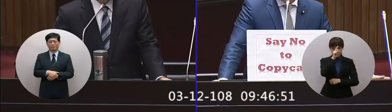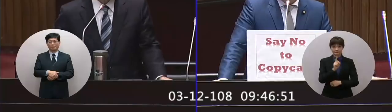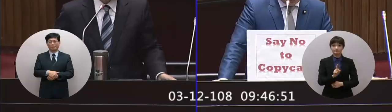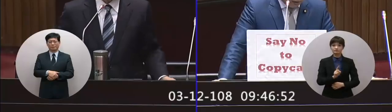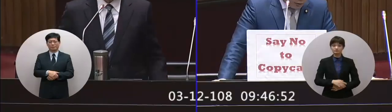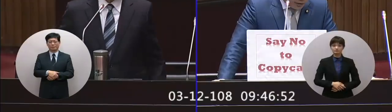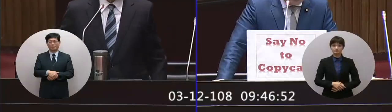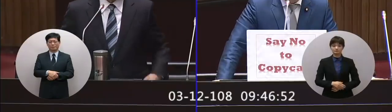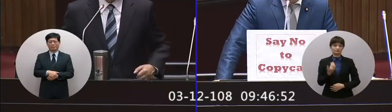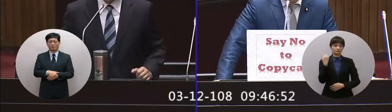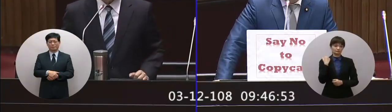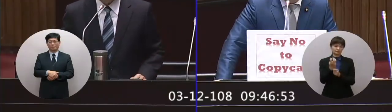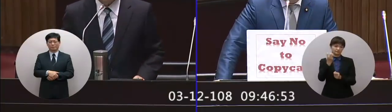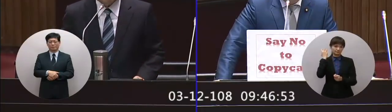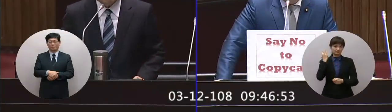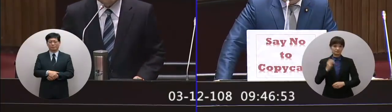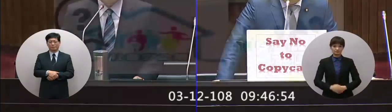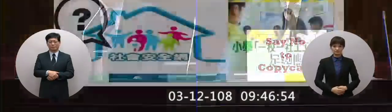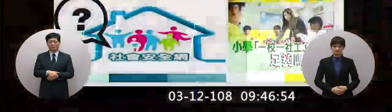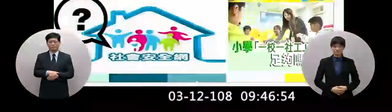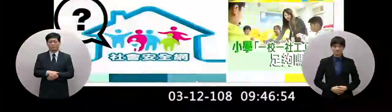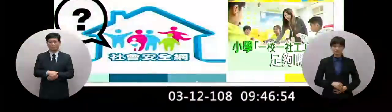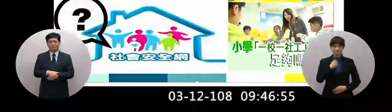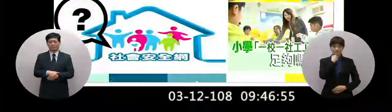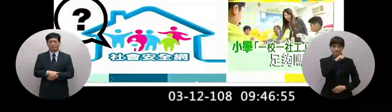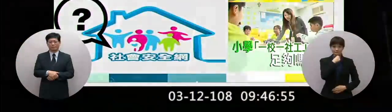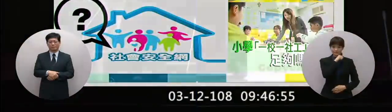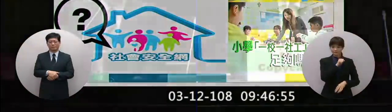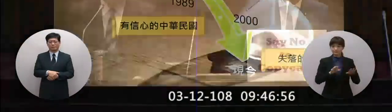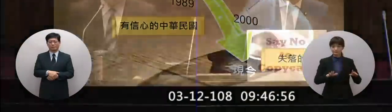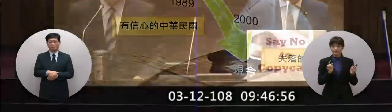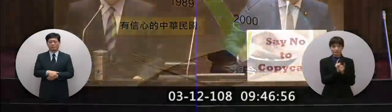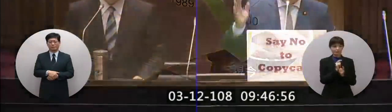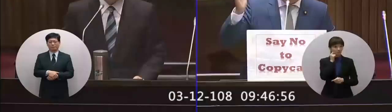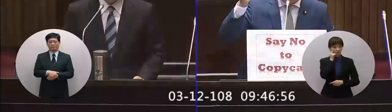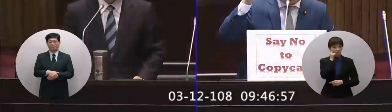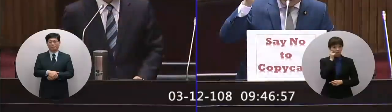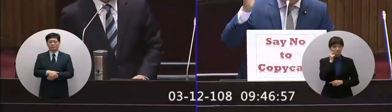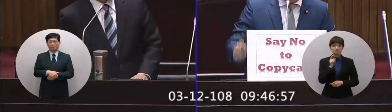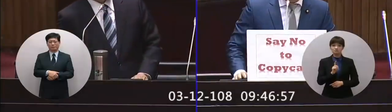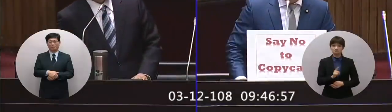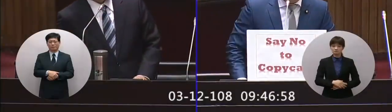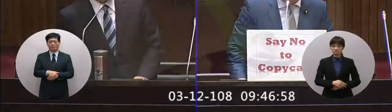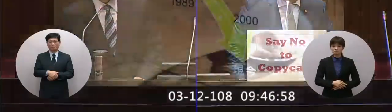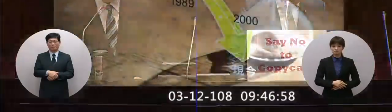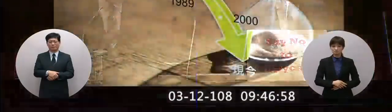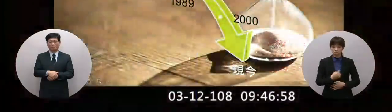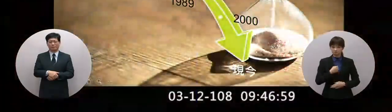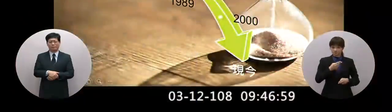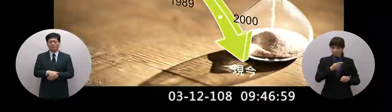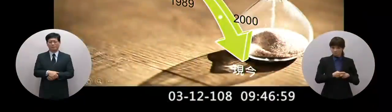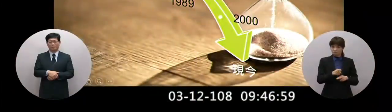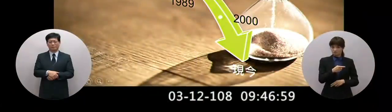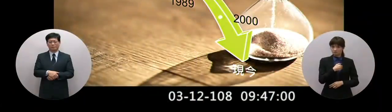谈，可能过去三十年台湾目前遇到的困境我相信你有能